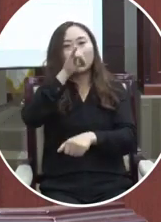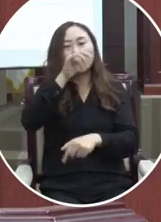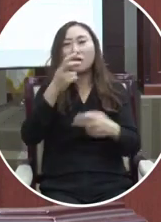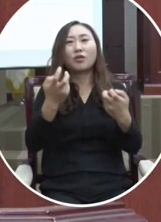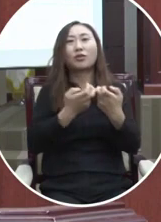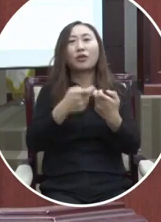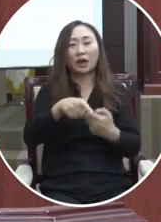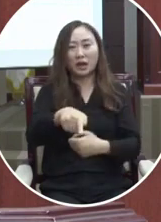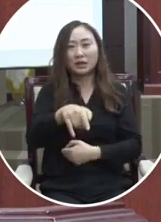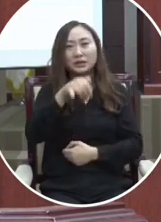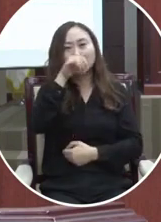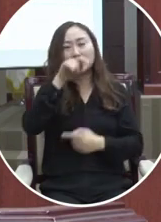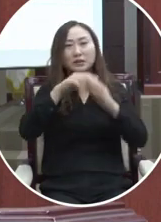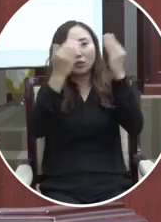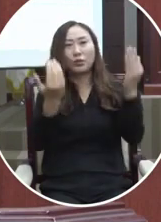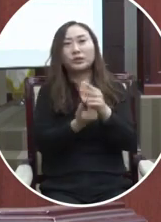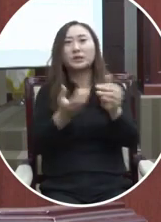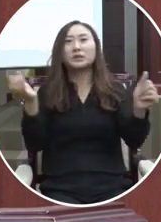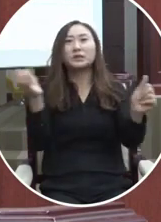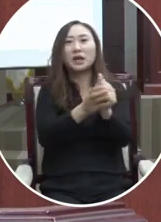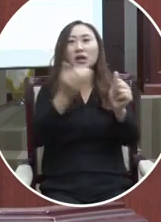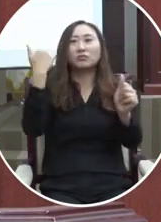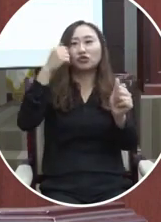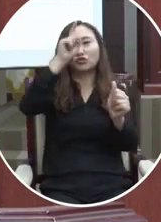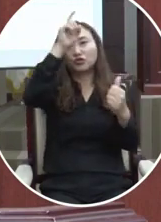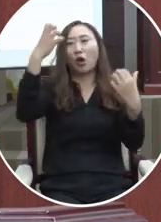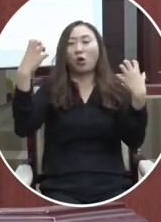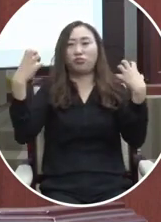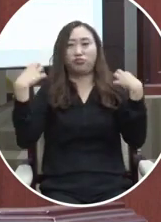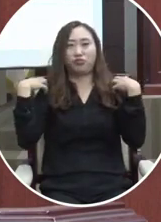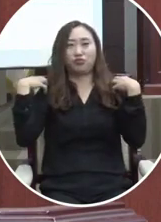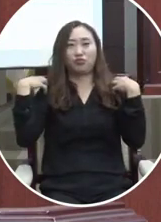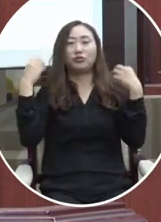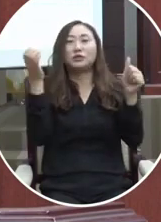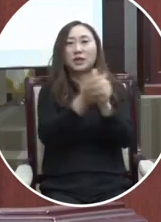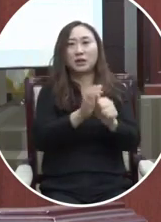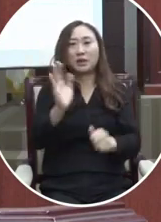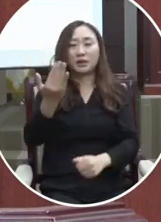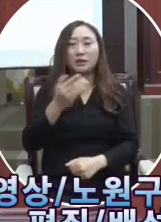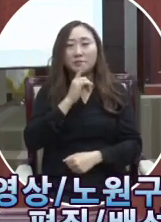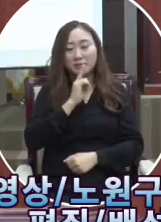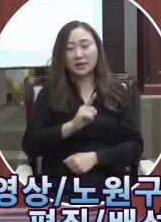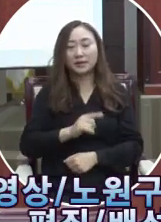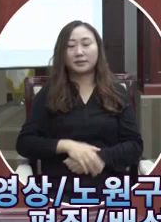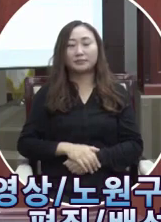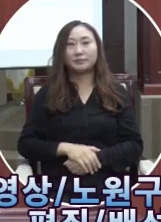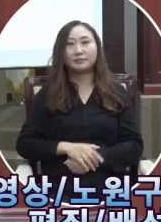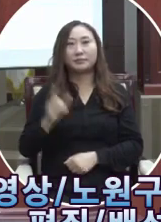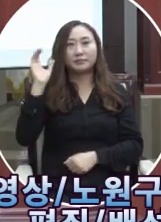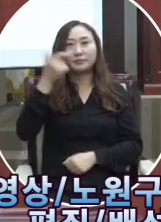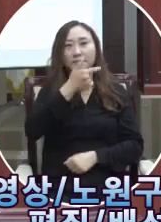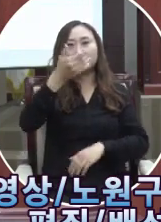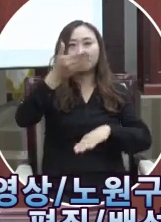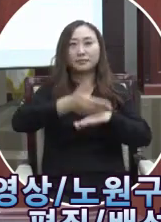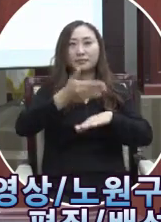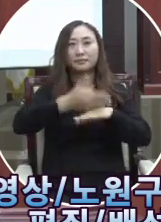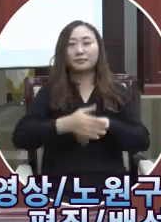보호막을 망가뜨리는지 그 모든 책임은 중앙 정부가 져야 할 것입니다 경청해 주셔서